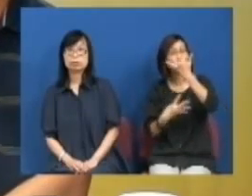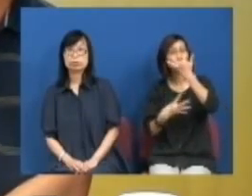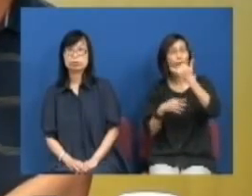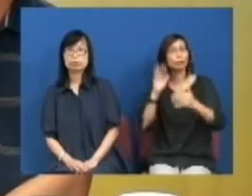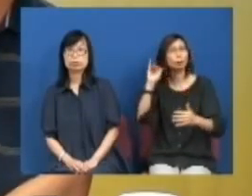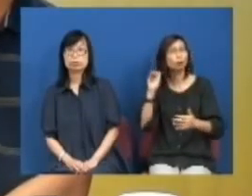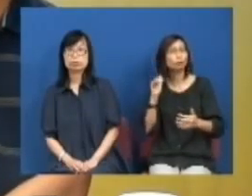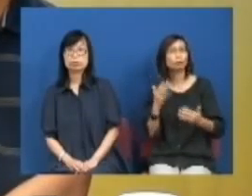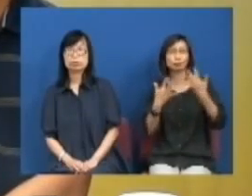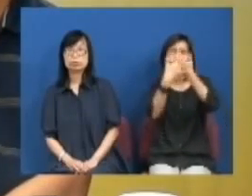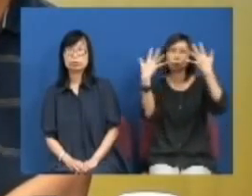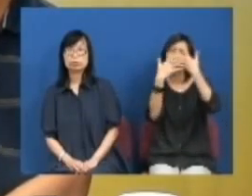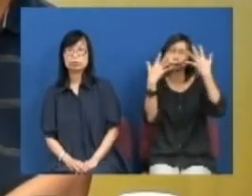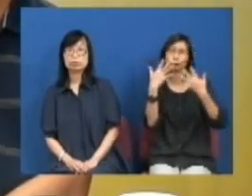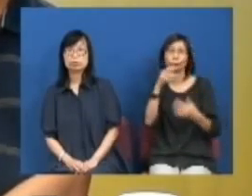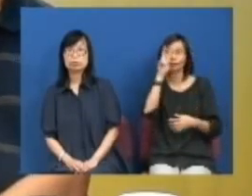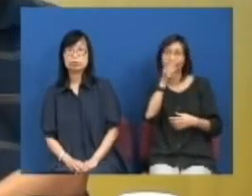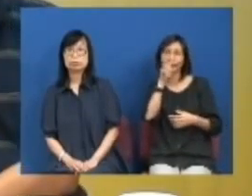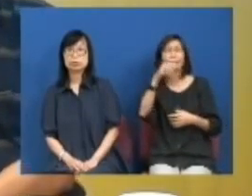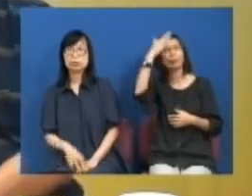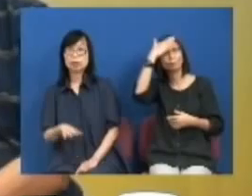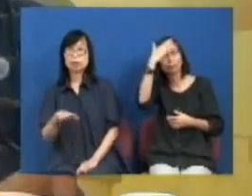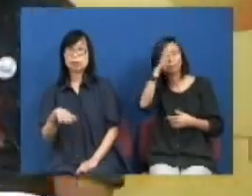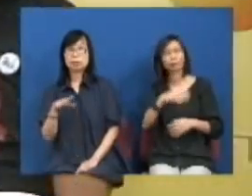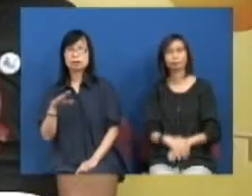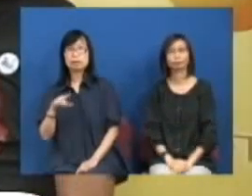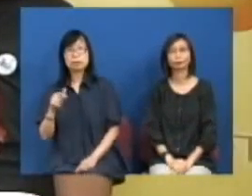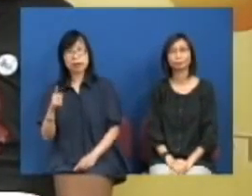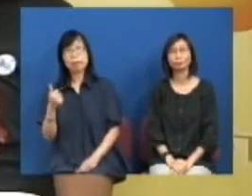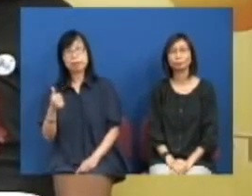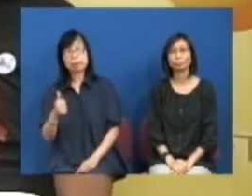都認識到六四究竟係咩回事嘅。 咁當然啦，呢、這個